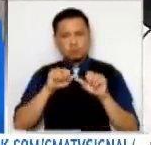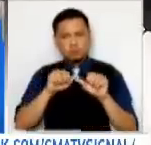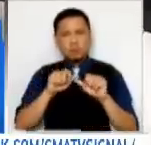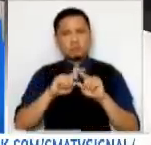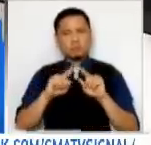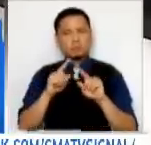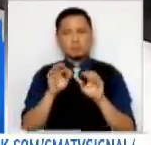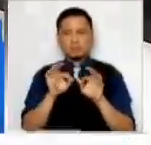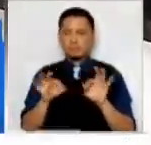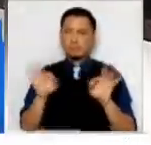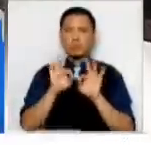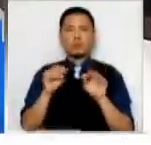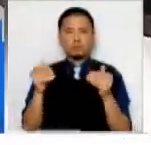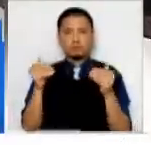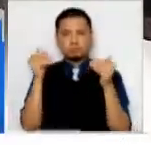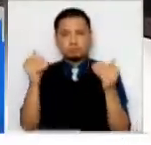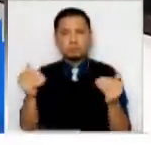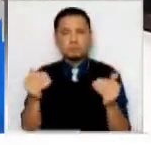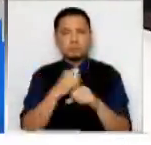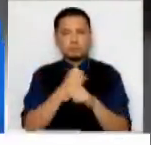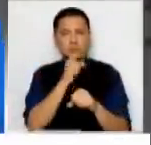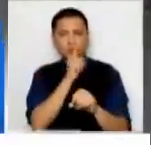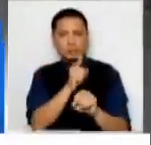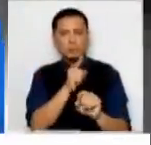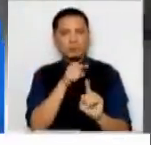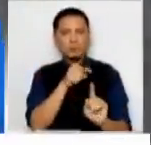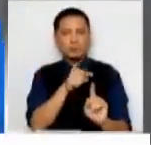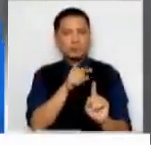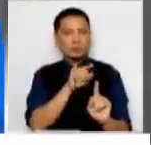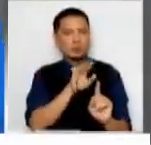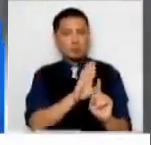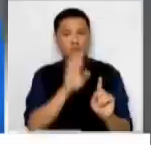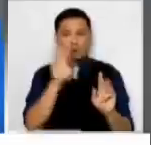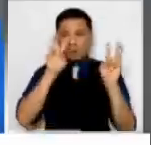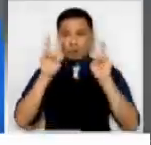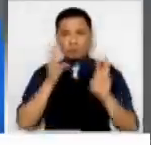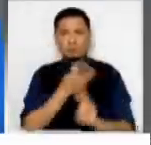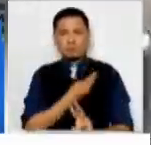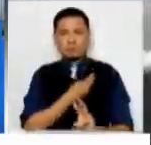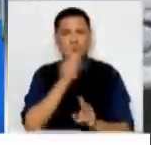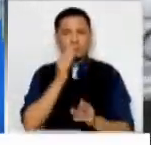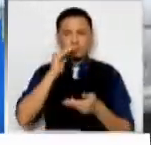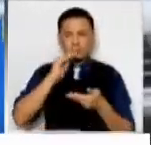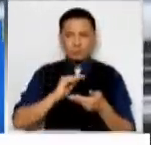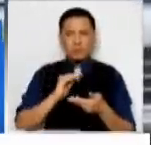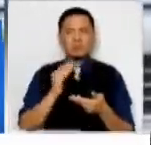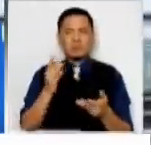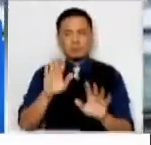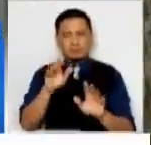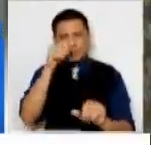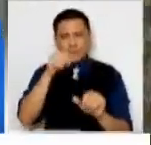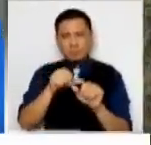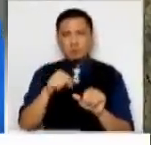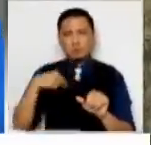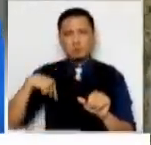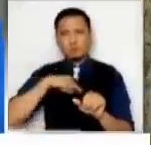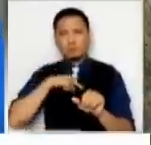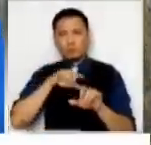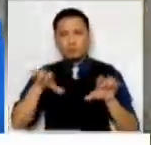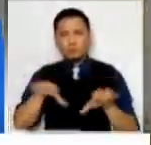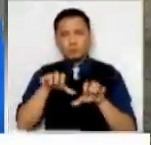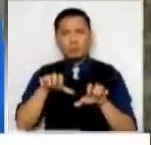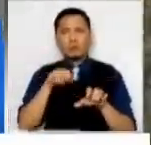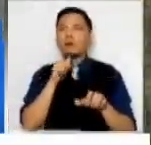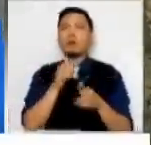talagang makapagpababa ng mga kaso. So, tuloy-tuloy pa rin dapat ang ginagawa natin. Nobody can be complacent at this point.